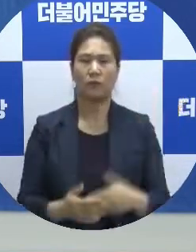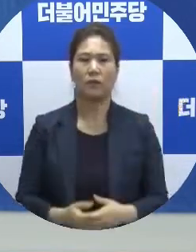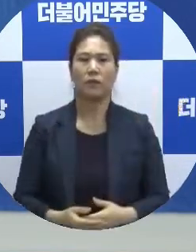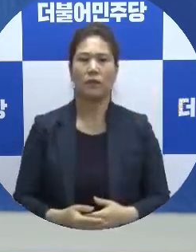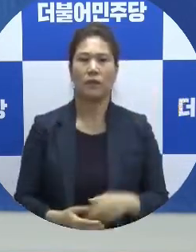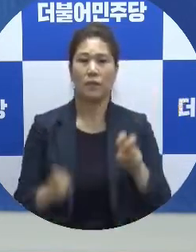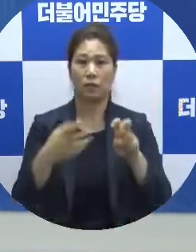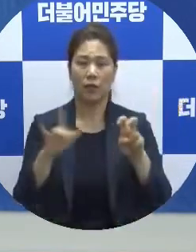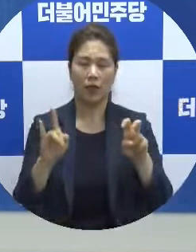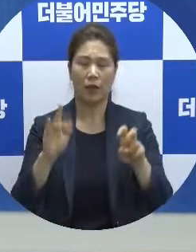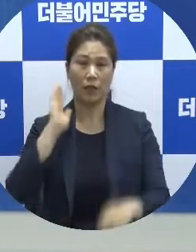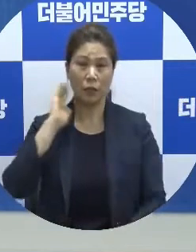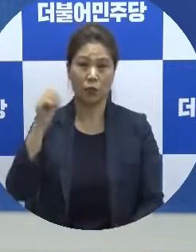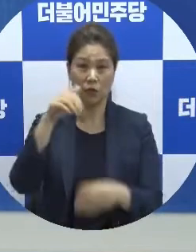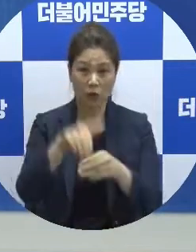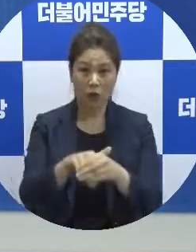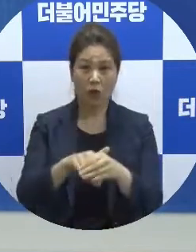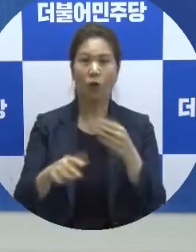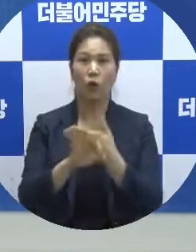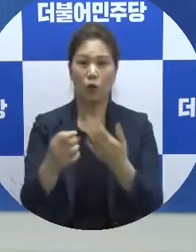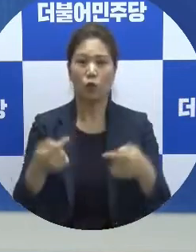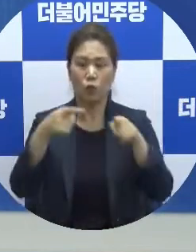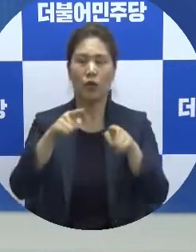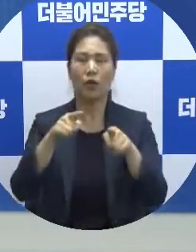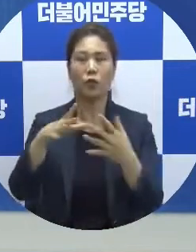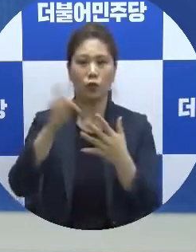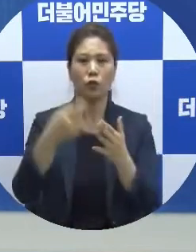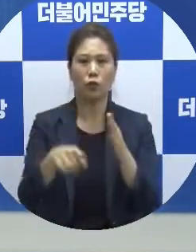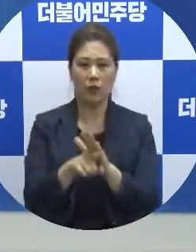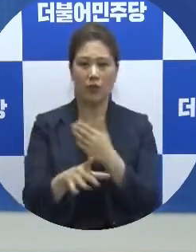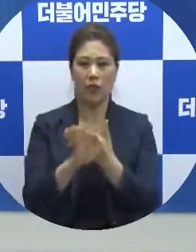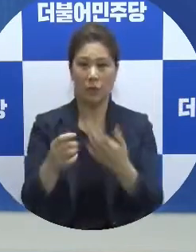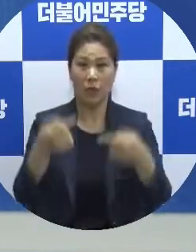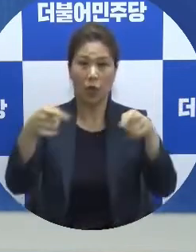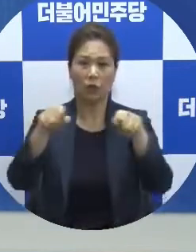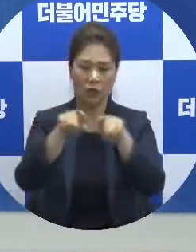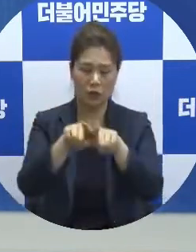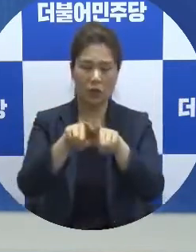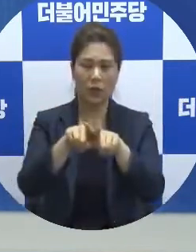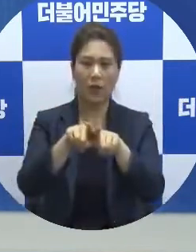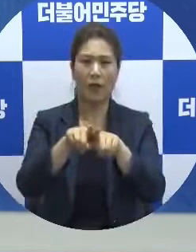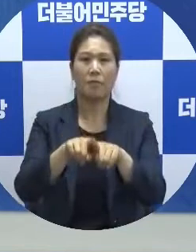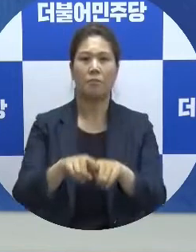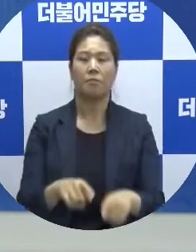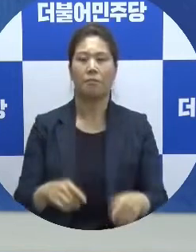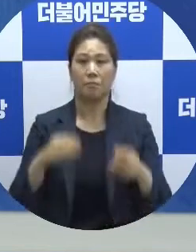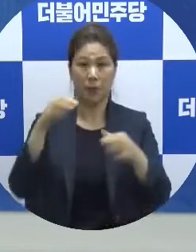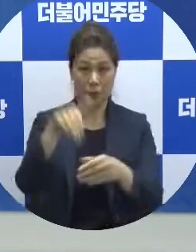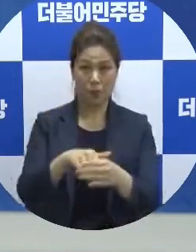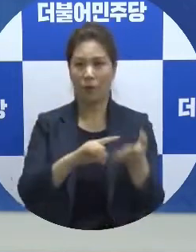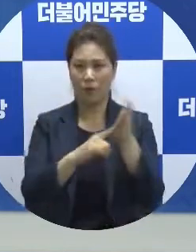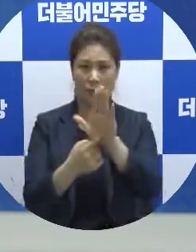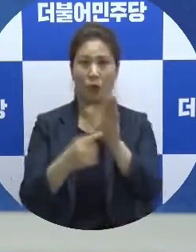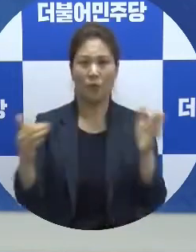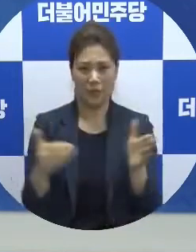더불어민주당 제20대 대통령 선거 후보자 선출을 위한 예비 경선 결과 발표를 마치겠습니다. 감사합니다.